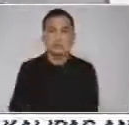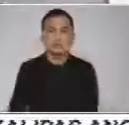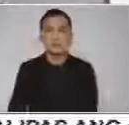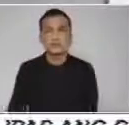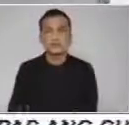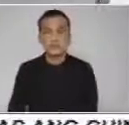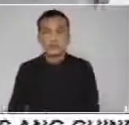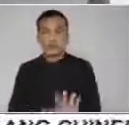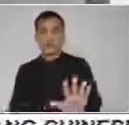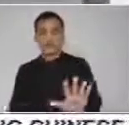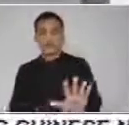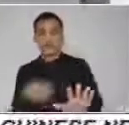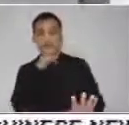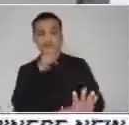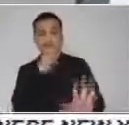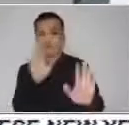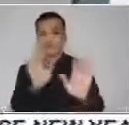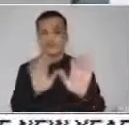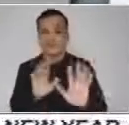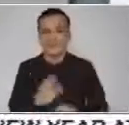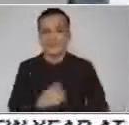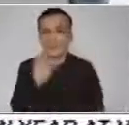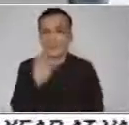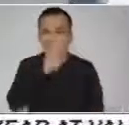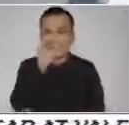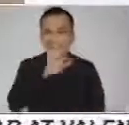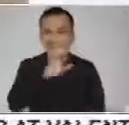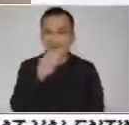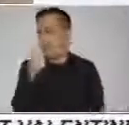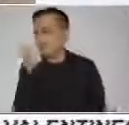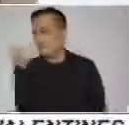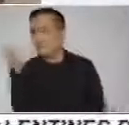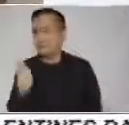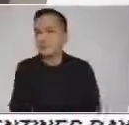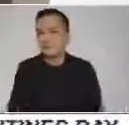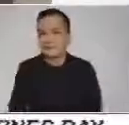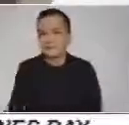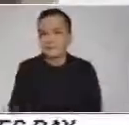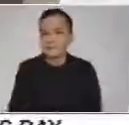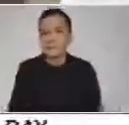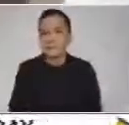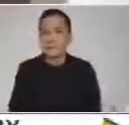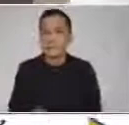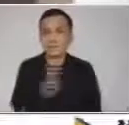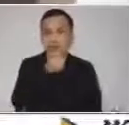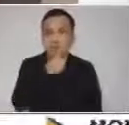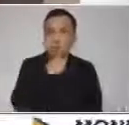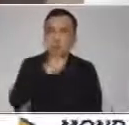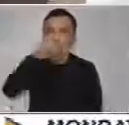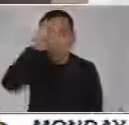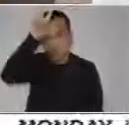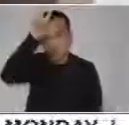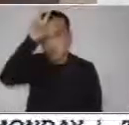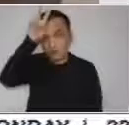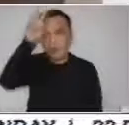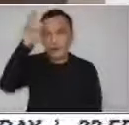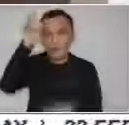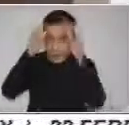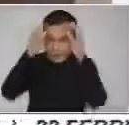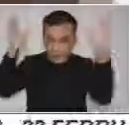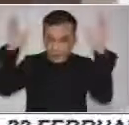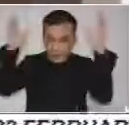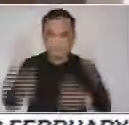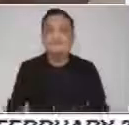tanghali kahapon. Sa Bisan Search Warrant, pinasok ng PDEA Regional Office 7 ang isang bahay ng mga suspect na sina Godofredo